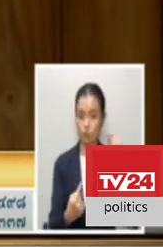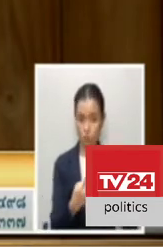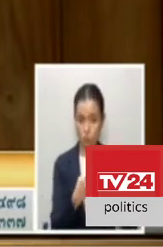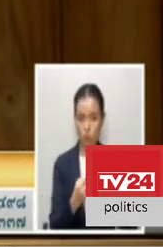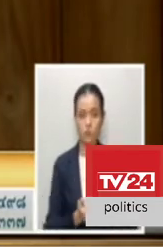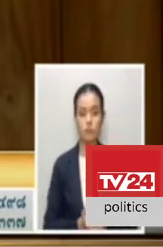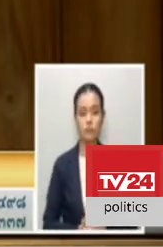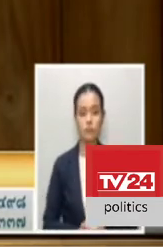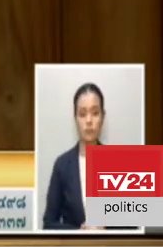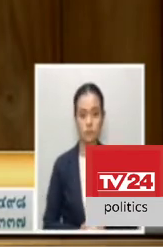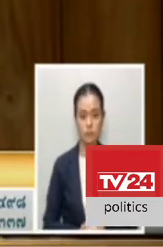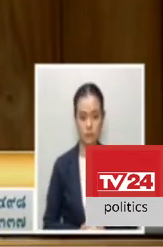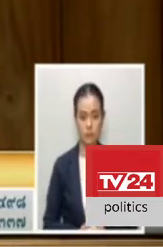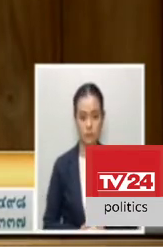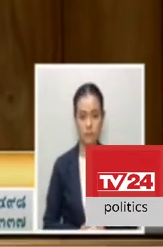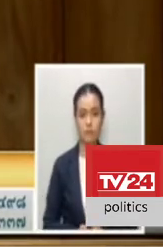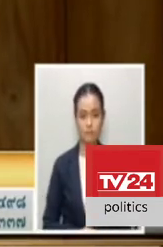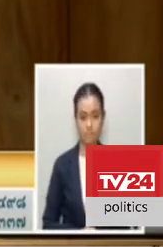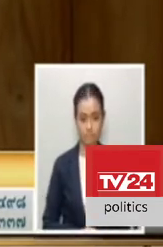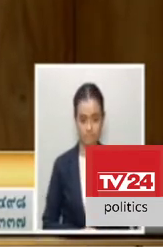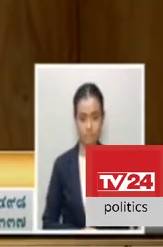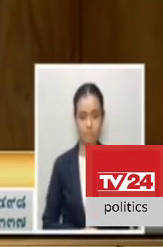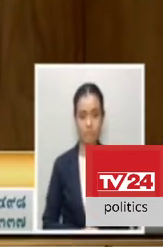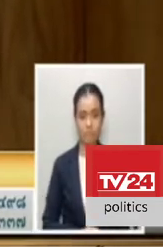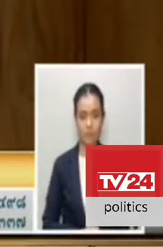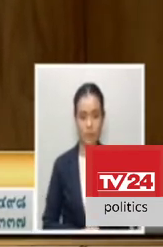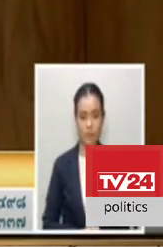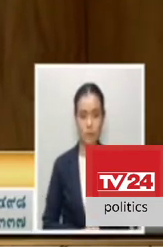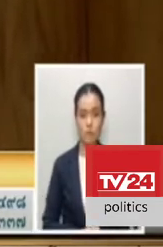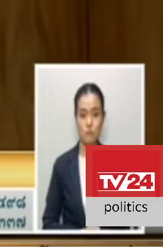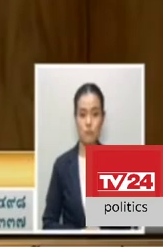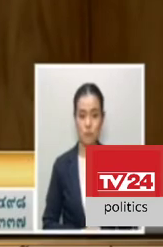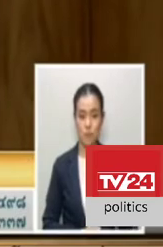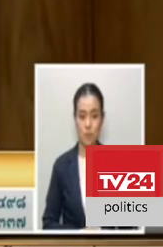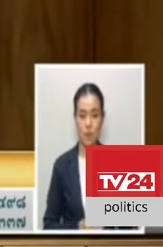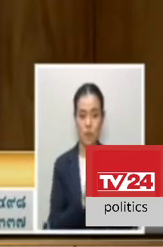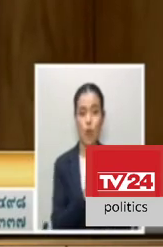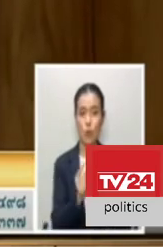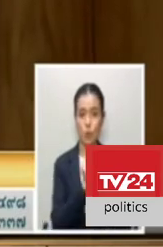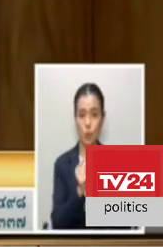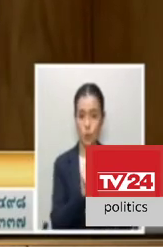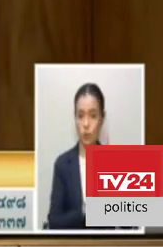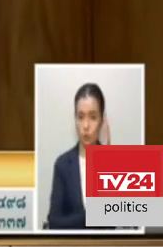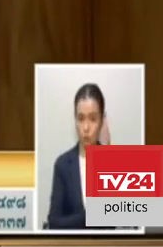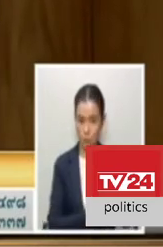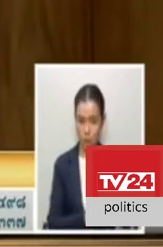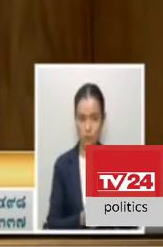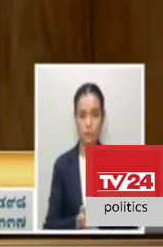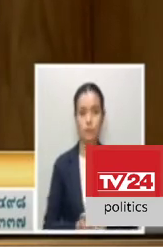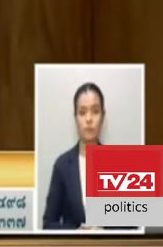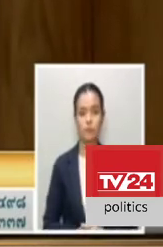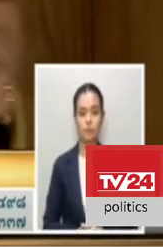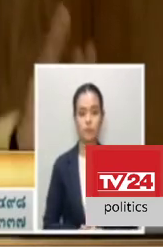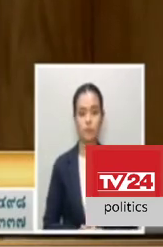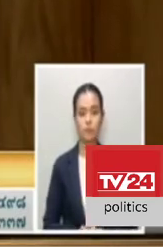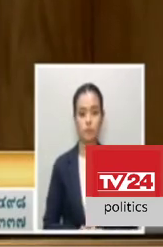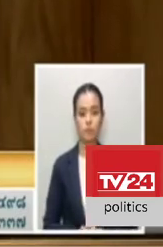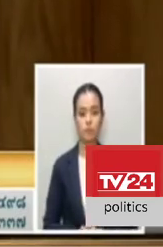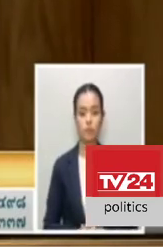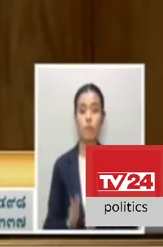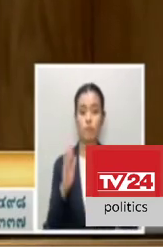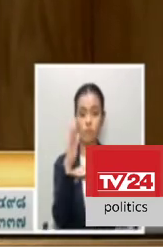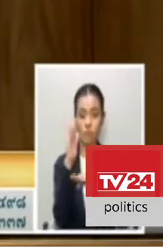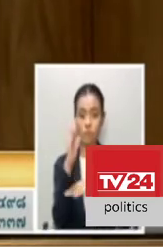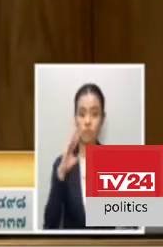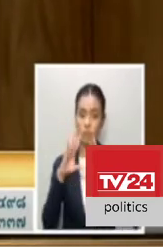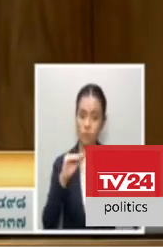ฉะนั้นก็เรื่องนี้ก็ยังต้องมีเวลาที่จะคุยกันในรายการต่างๆน